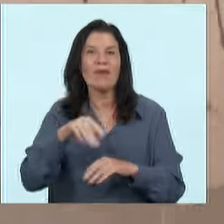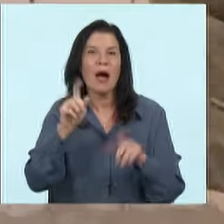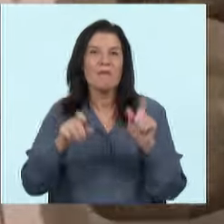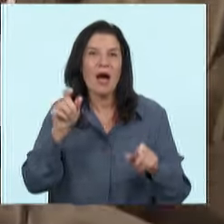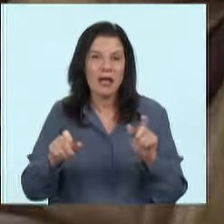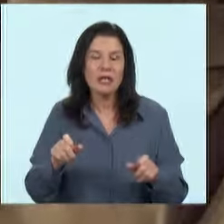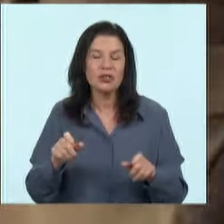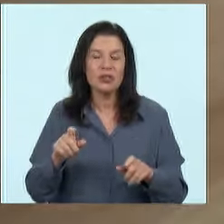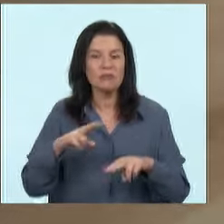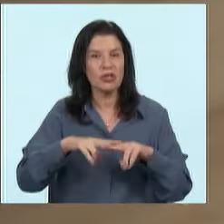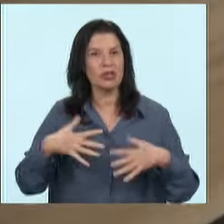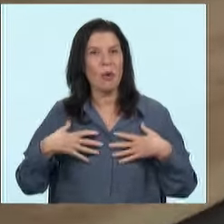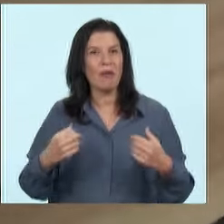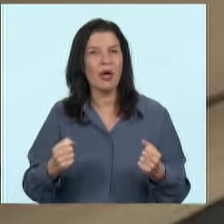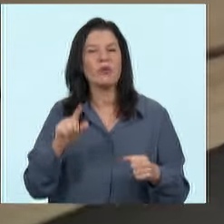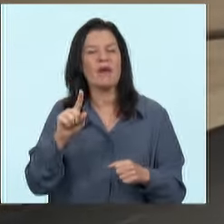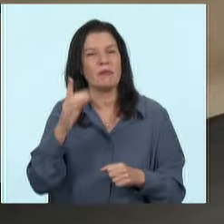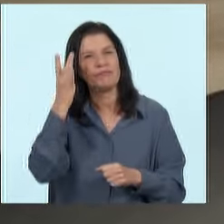ואותנו לתמיד.